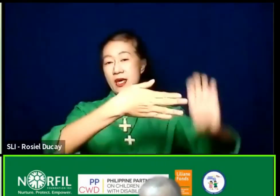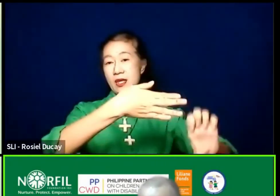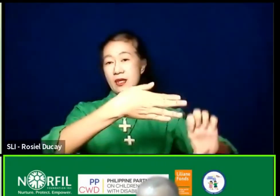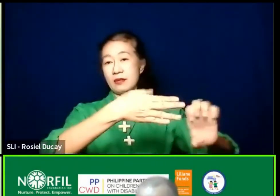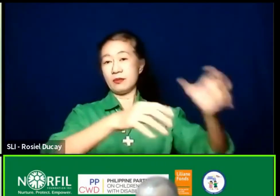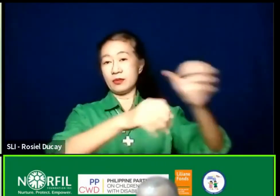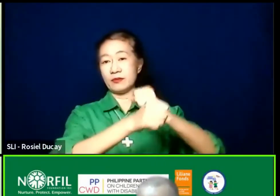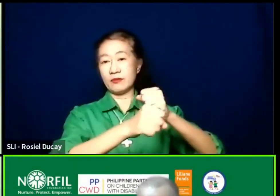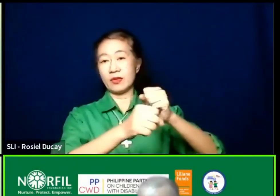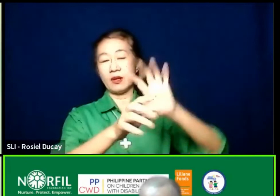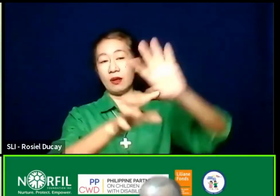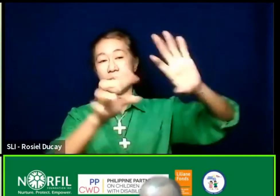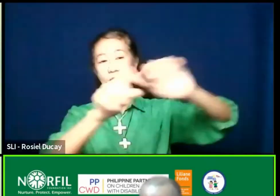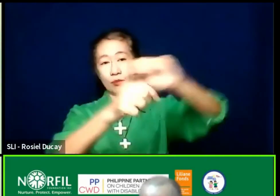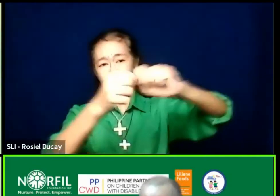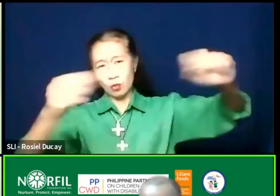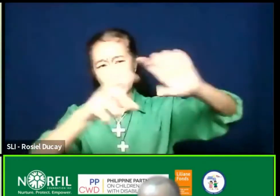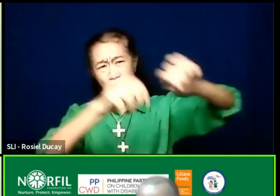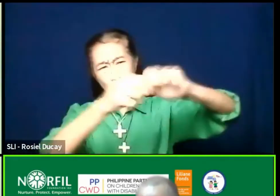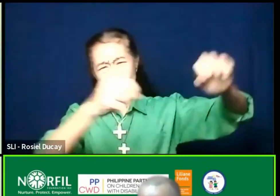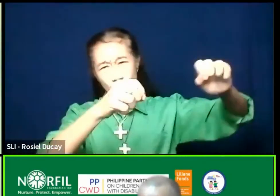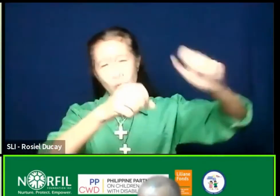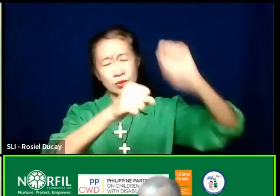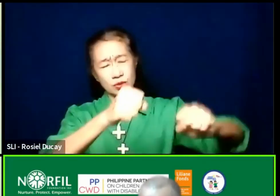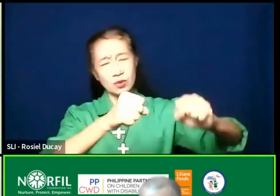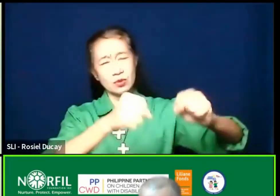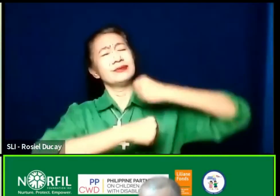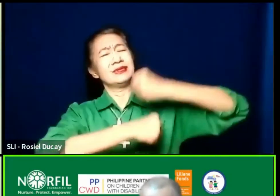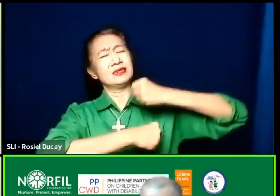lalagyan ko ng loop para secure, no?